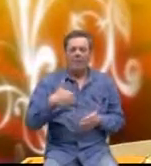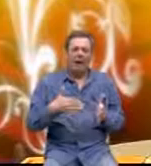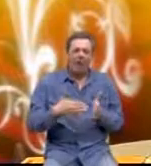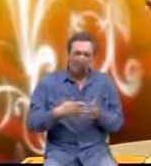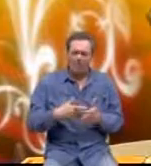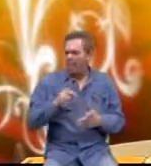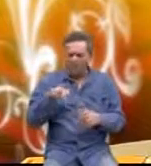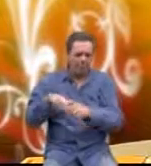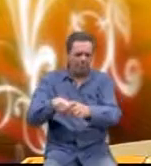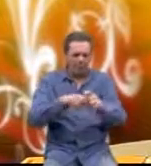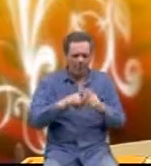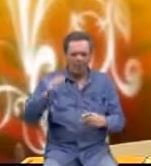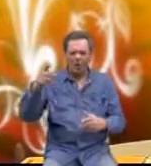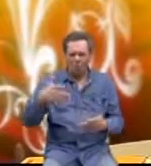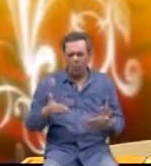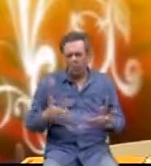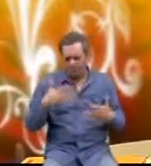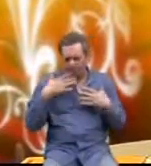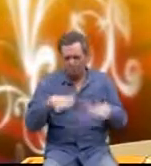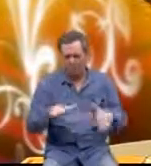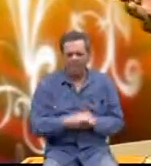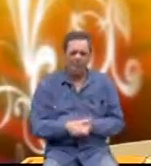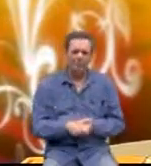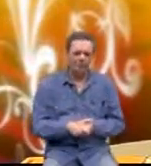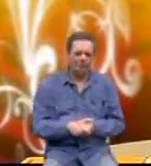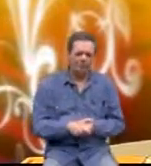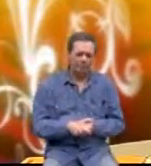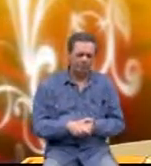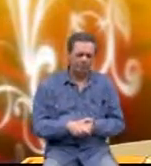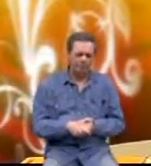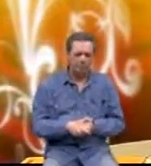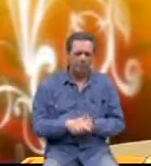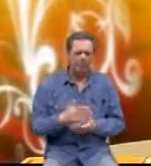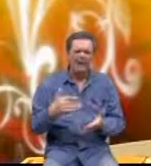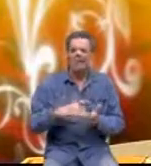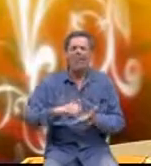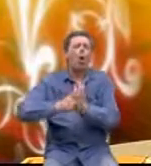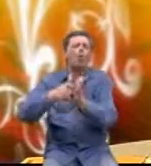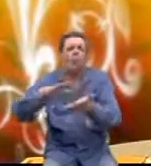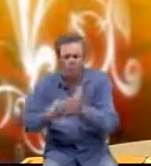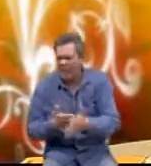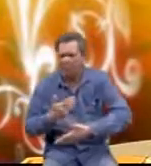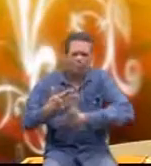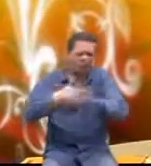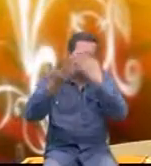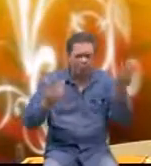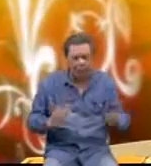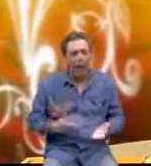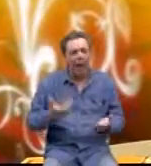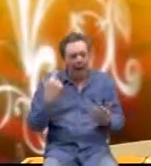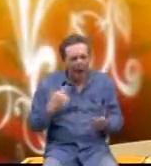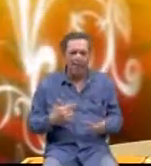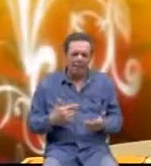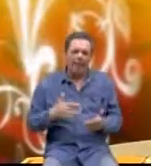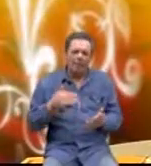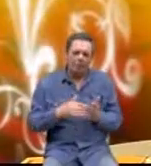da se povezujemo. Potreba. Imati oko sebe nekoga. Ne trebaš se udati, ne trebaš odmah narađati djecu i šta je. Ali primarna je potreba imati ljude